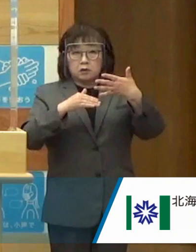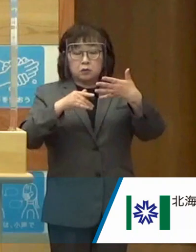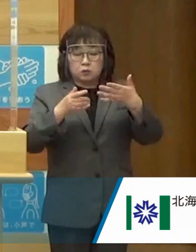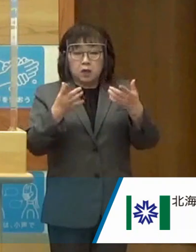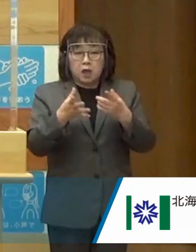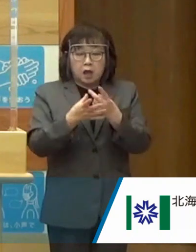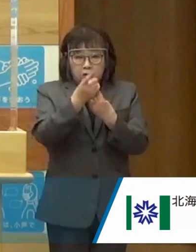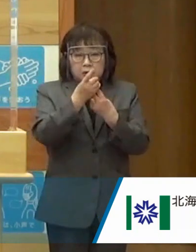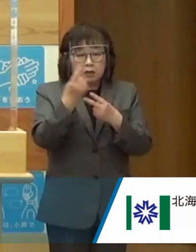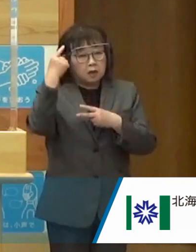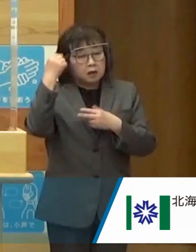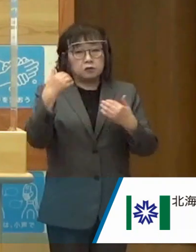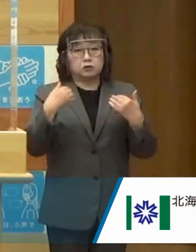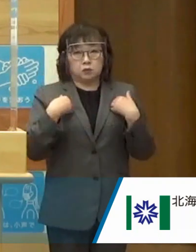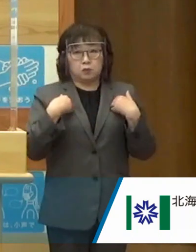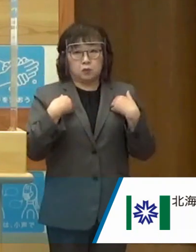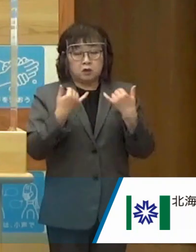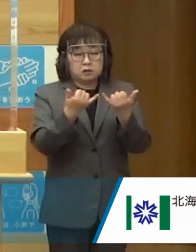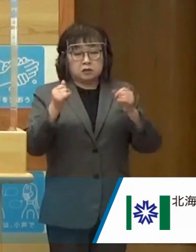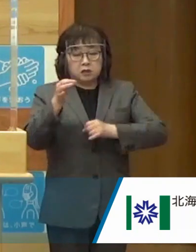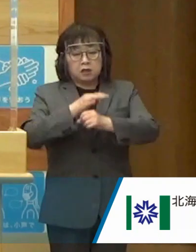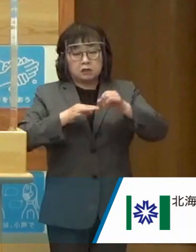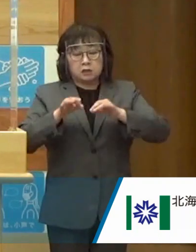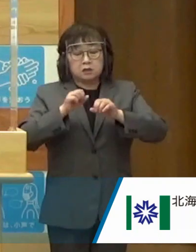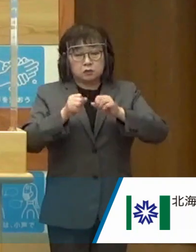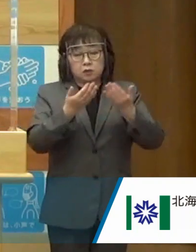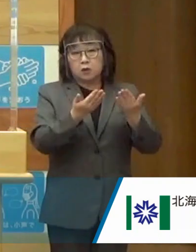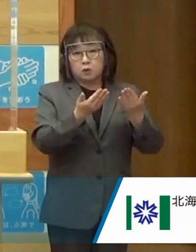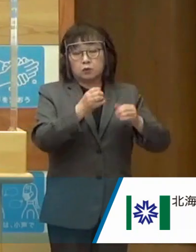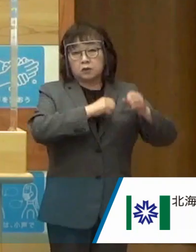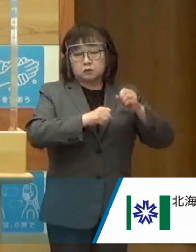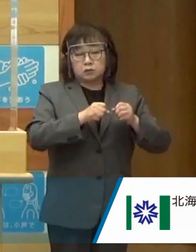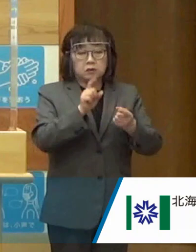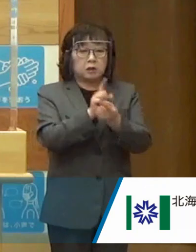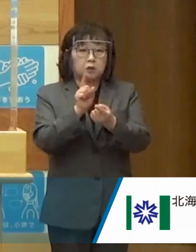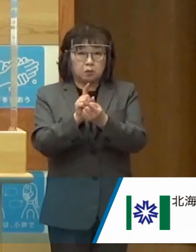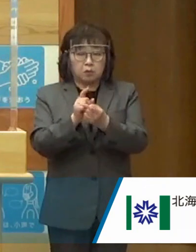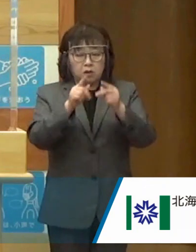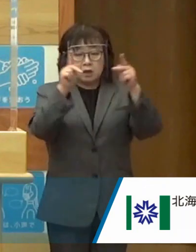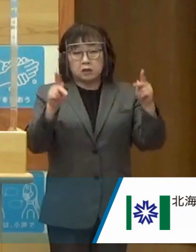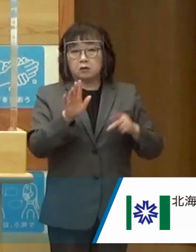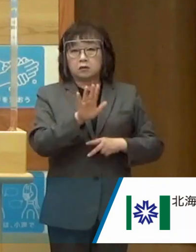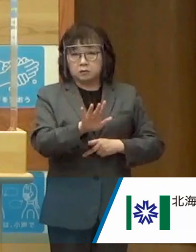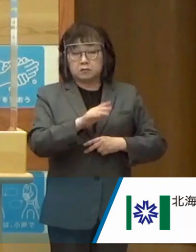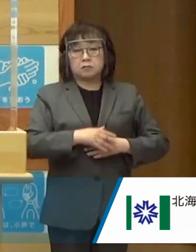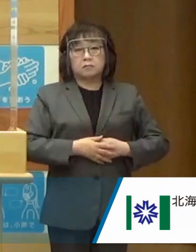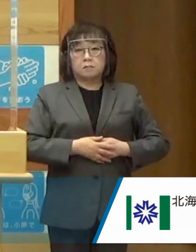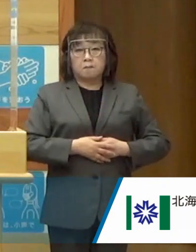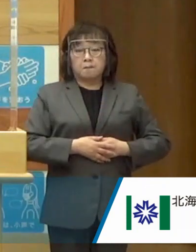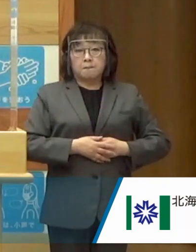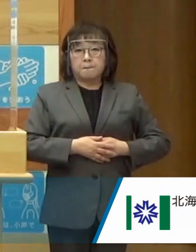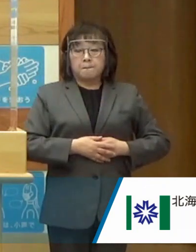要があります。その他、社会経済活動や学校の活動への対応も課題としています